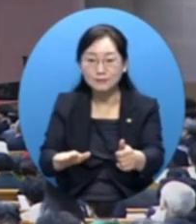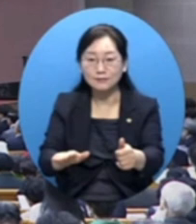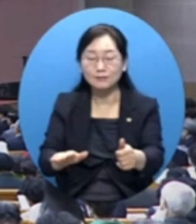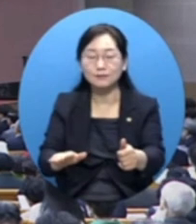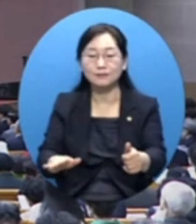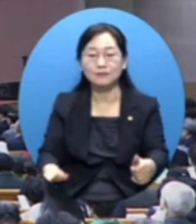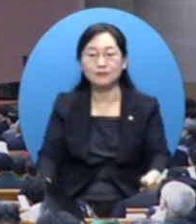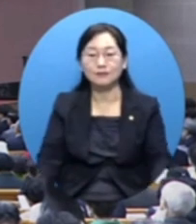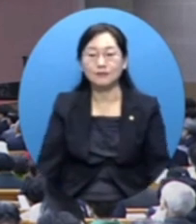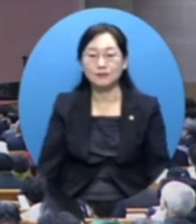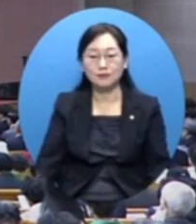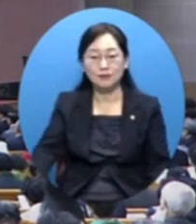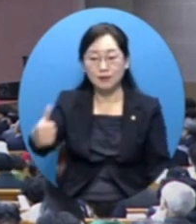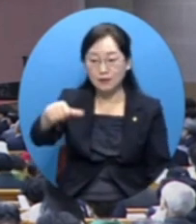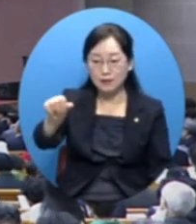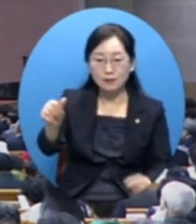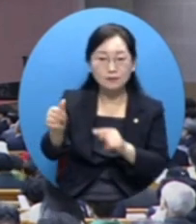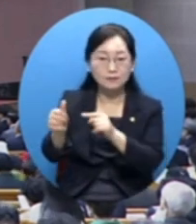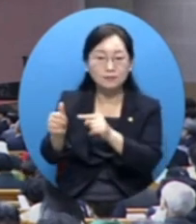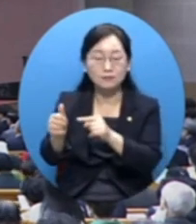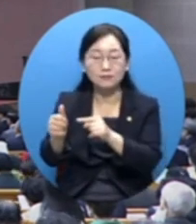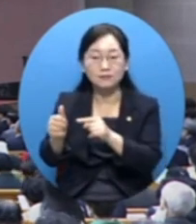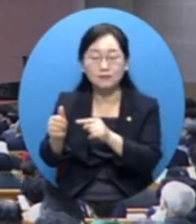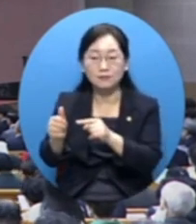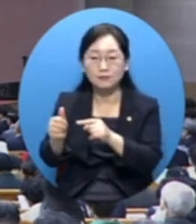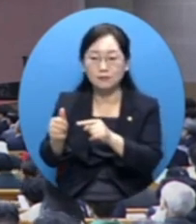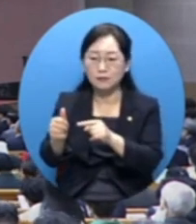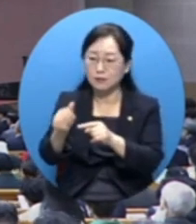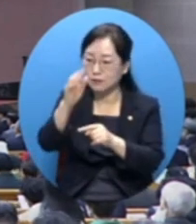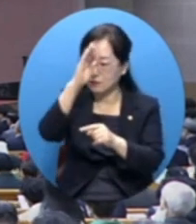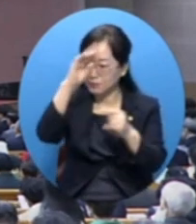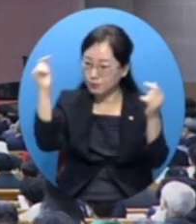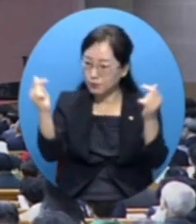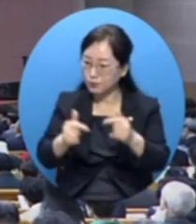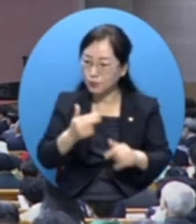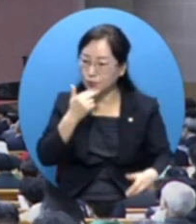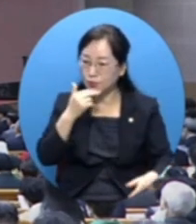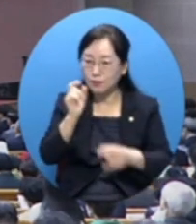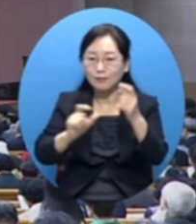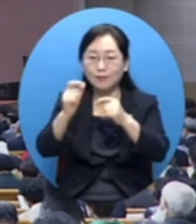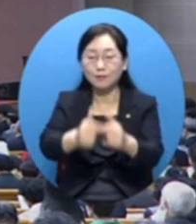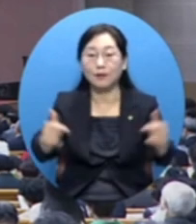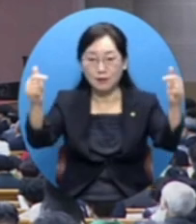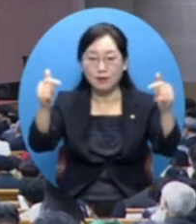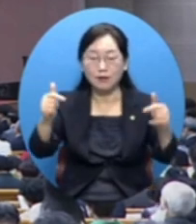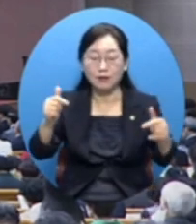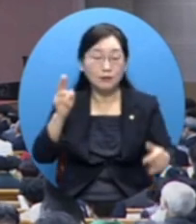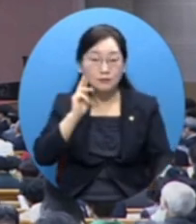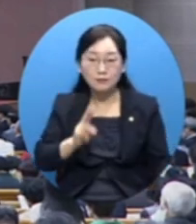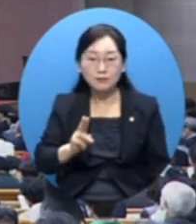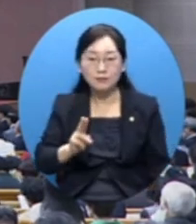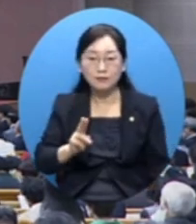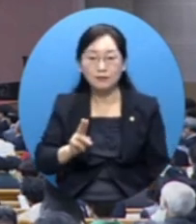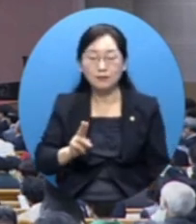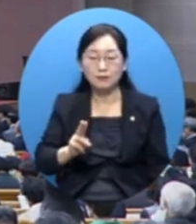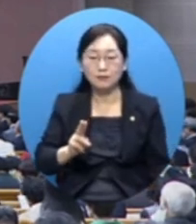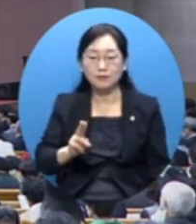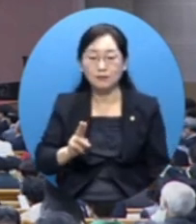그랬는데이 아이가 차도가 없이 오히려 더 아파 아파고 아이가